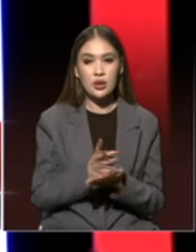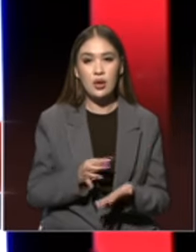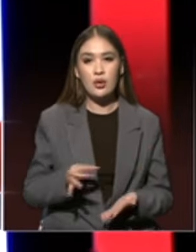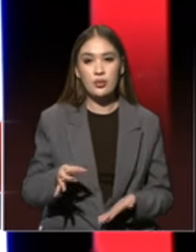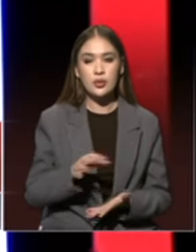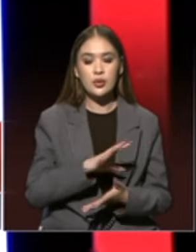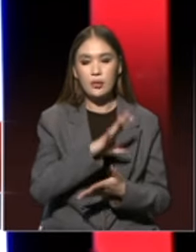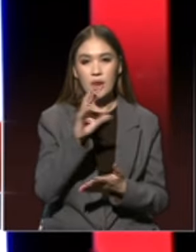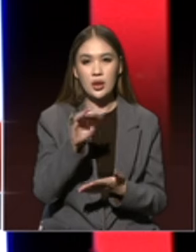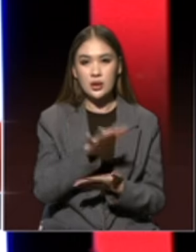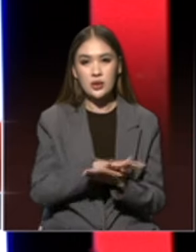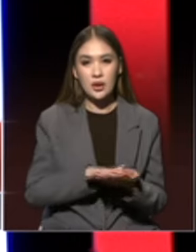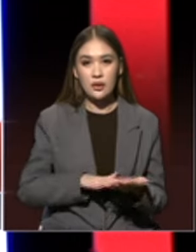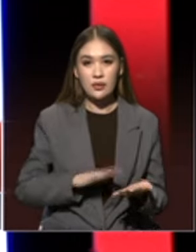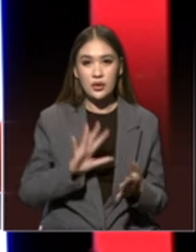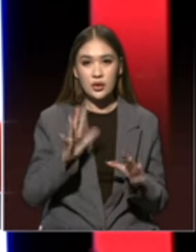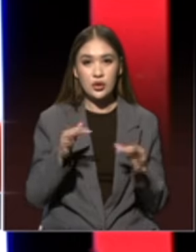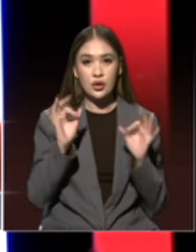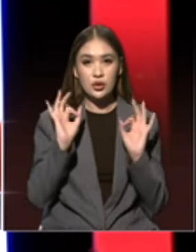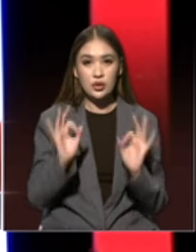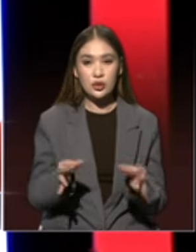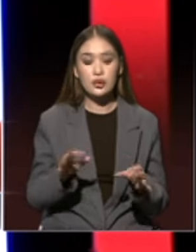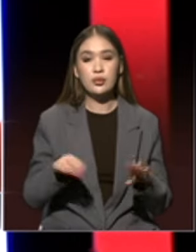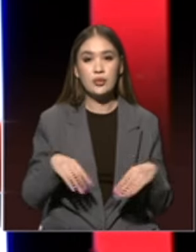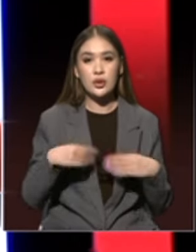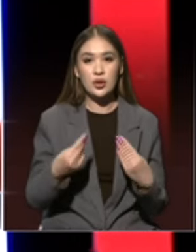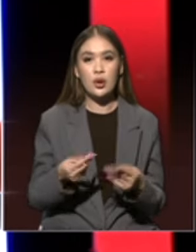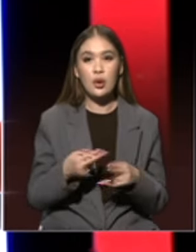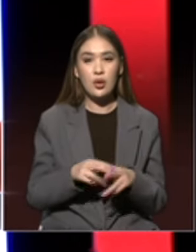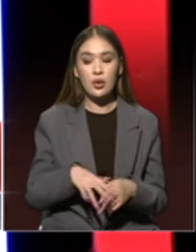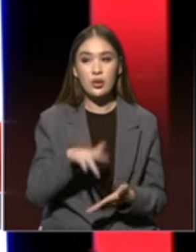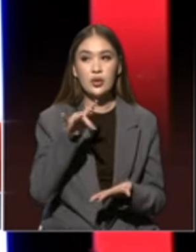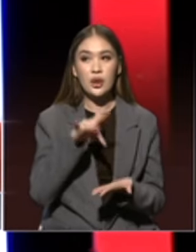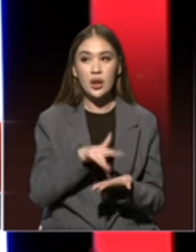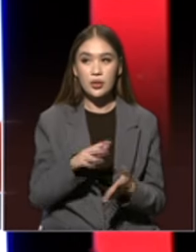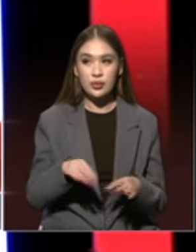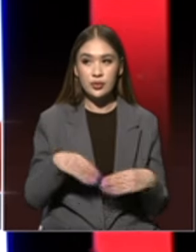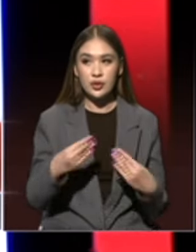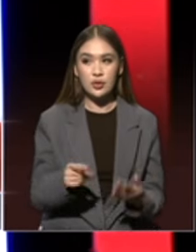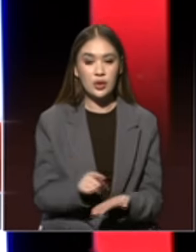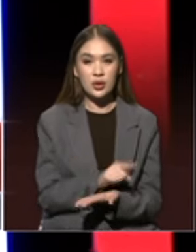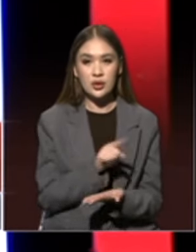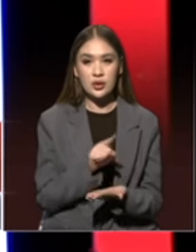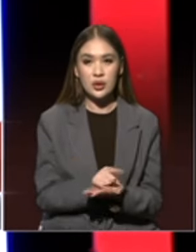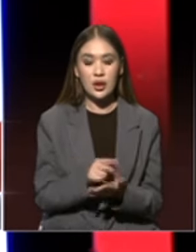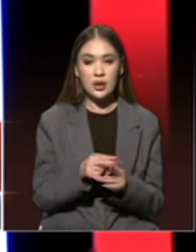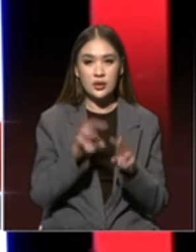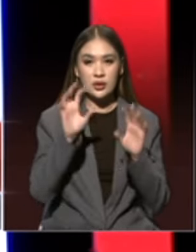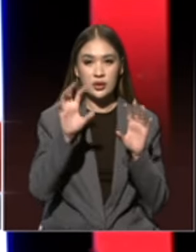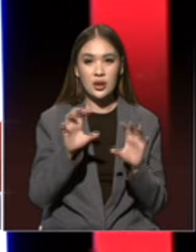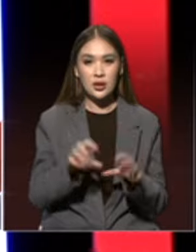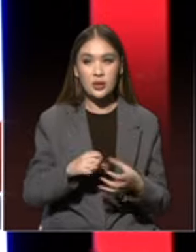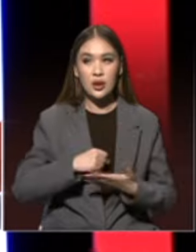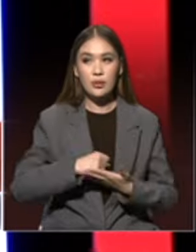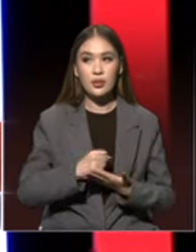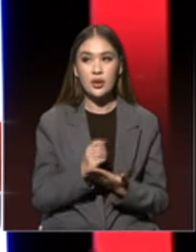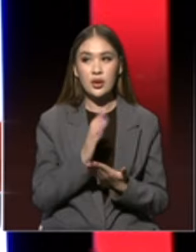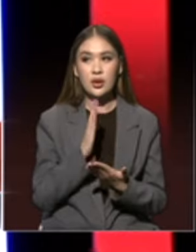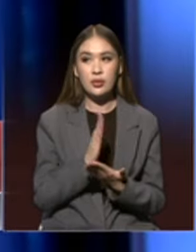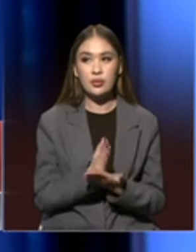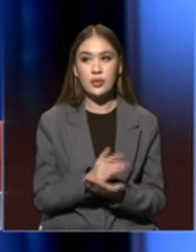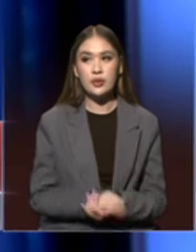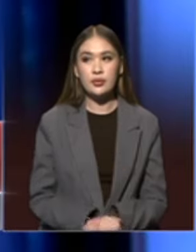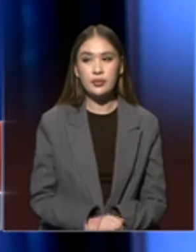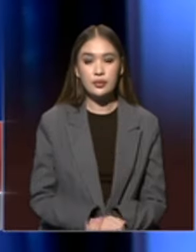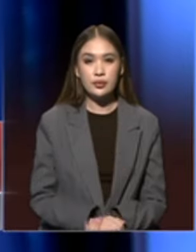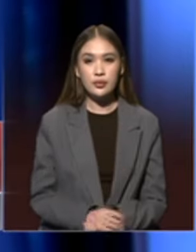барлық заявкасын ана жаққа дұрыс беріп, орталықтан сұратса, орталық міндетті түрде оны беруге тиіс. Ол өйткені бюджет заңында бекітілген нәрсе. Бірақ резерв онда